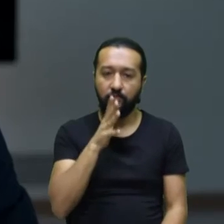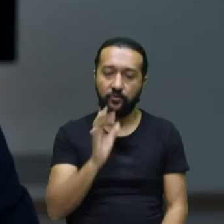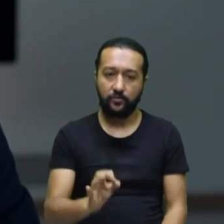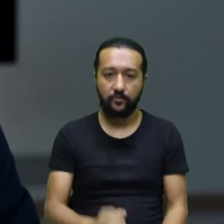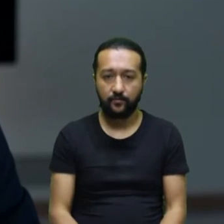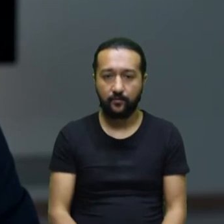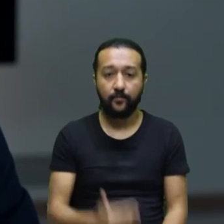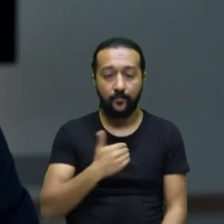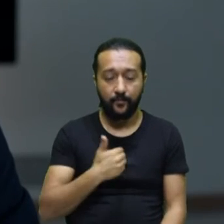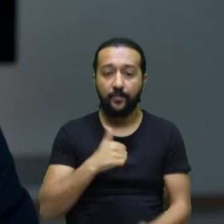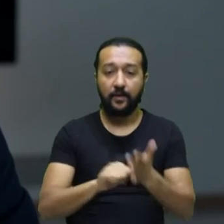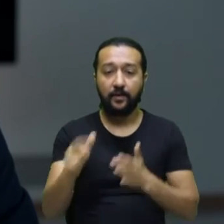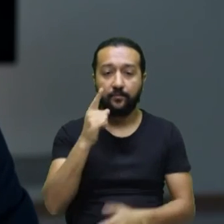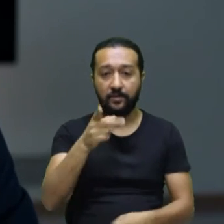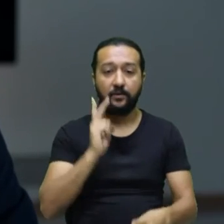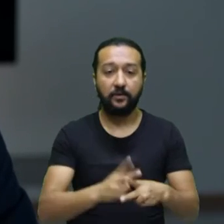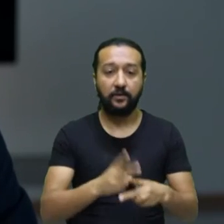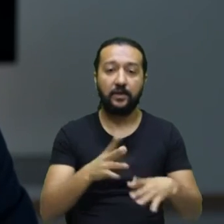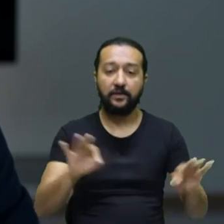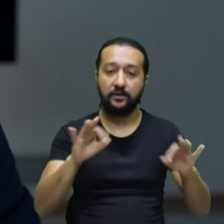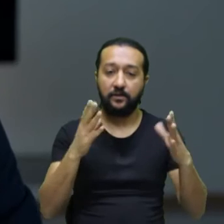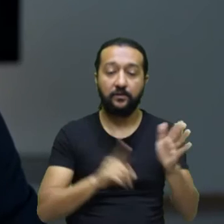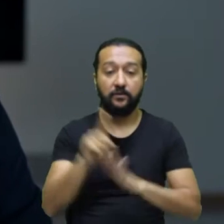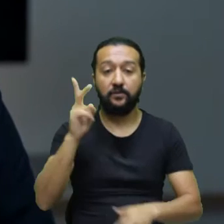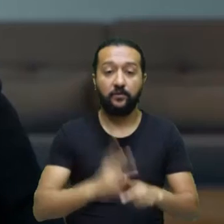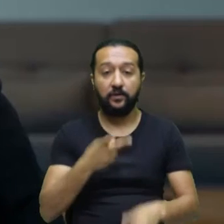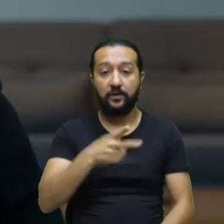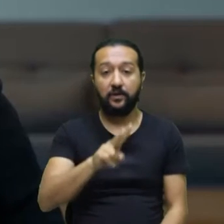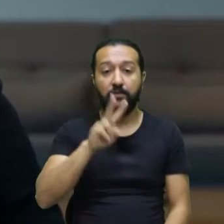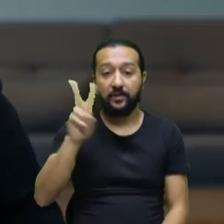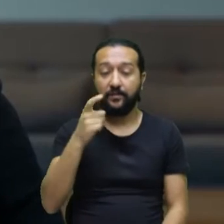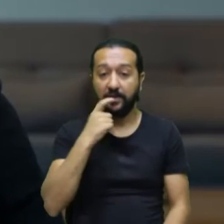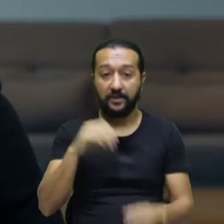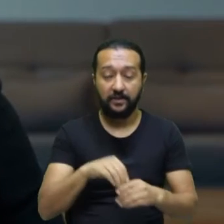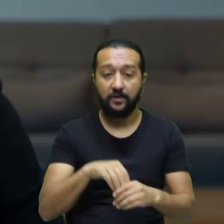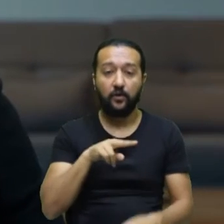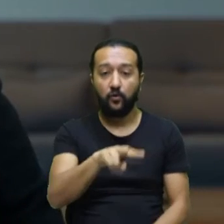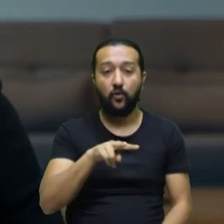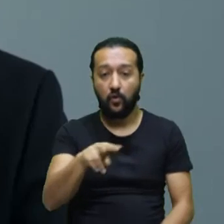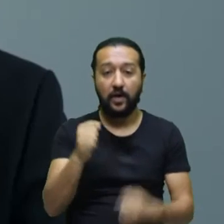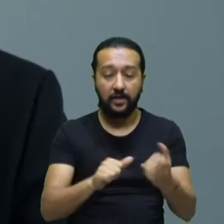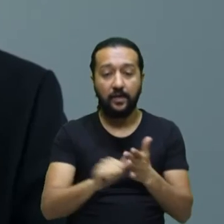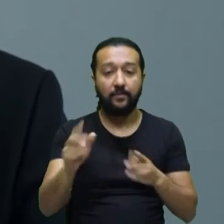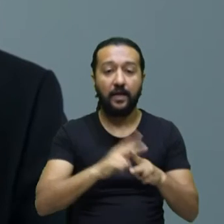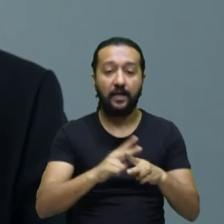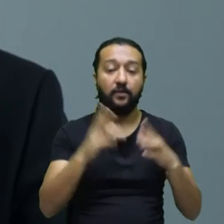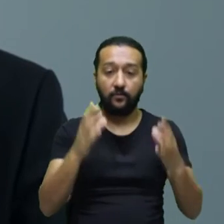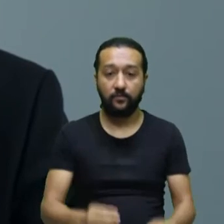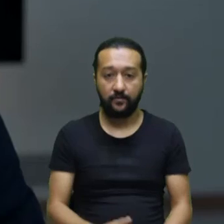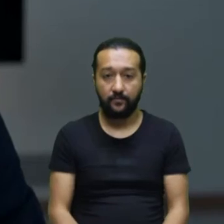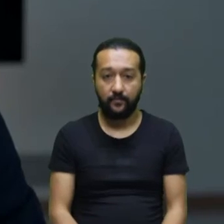biliyoruz. Bence her şey birdenbire hızlanacak. 2020 yılında yollardaki araçların çoğu elektrikli